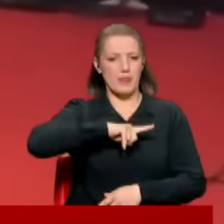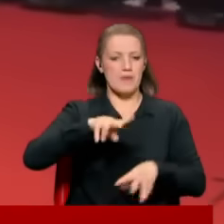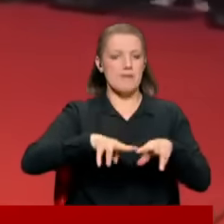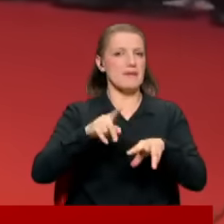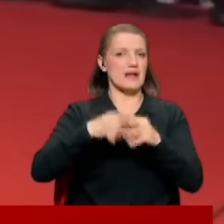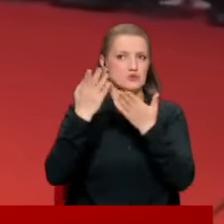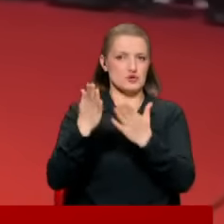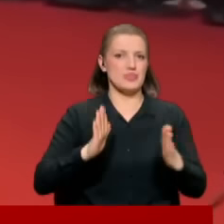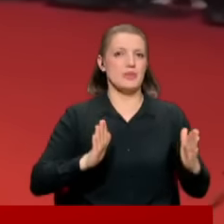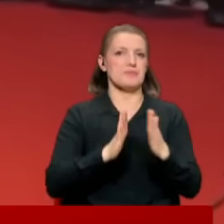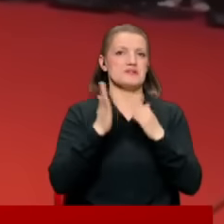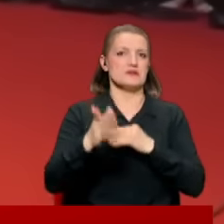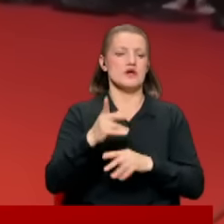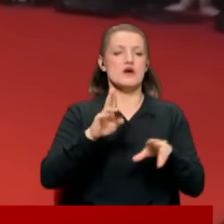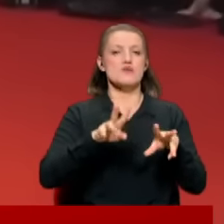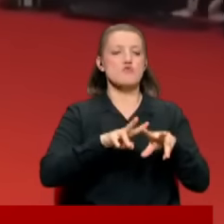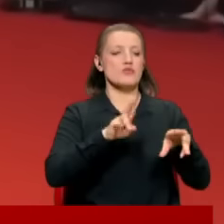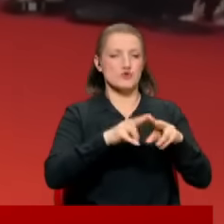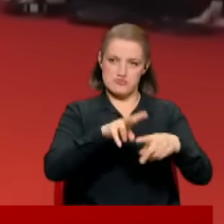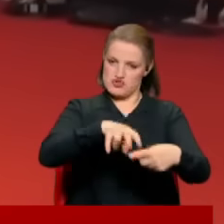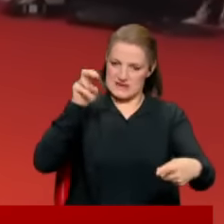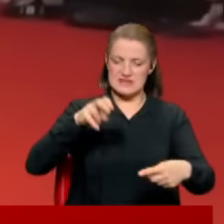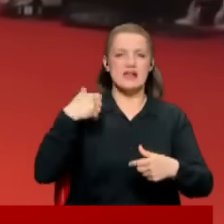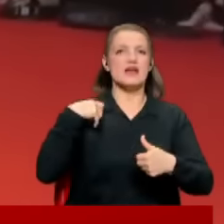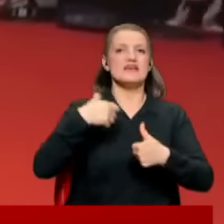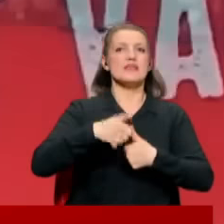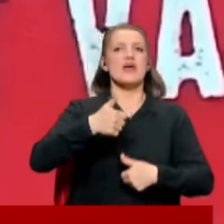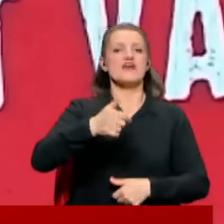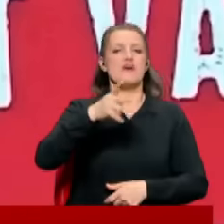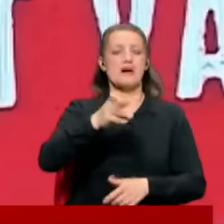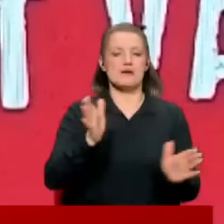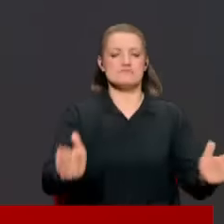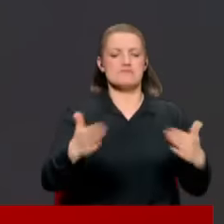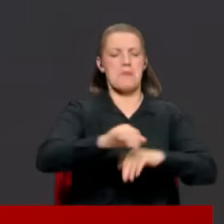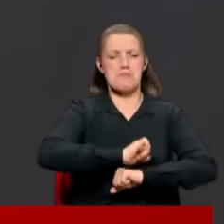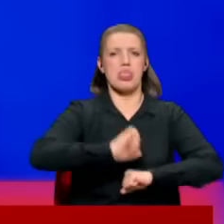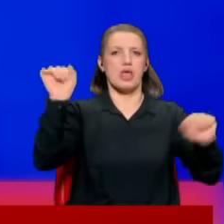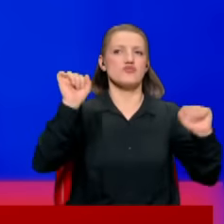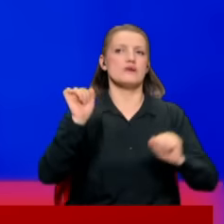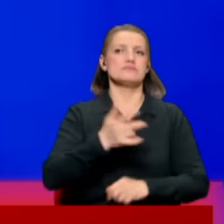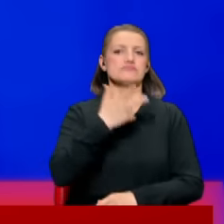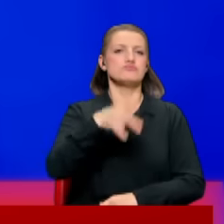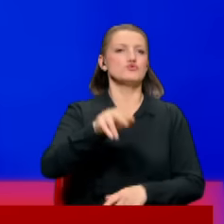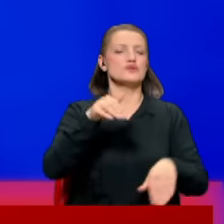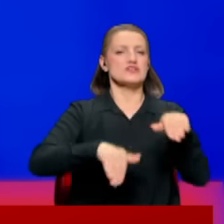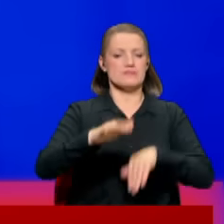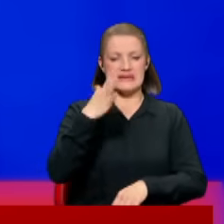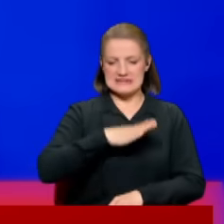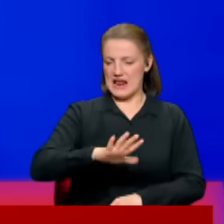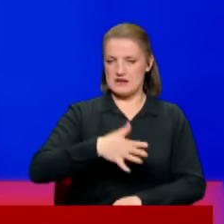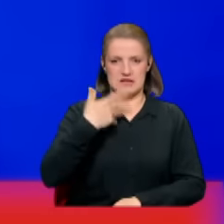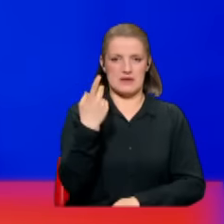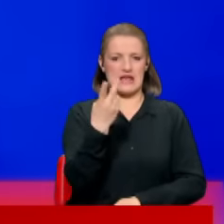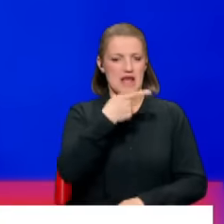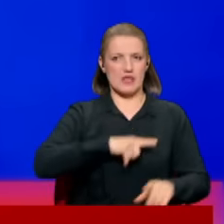Mehmet Altınöz'ün tepkisi. Kurum çekilsin, Yeniden Refah Partisi sandıkları patlatacak dedi. Bu seçim ister istemez